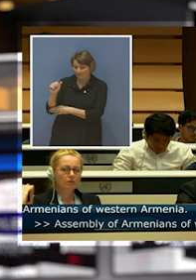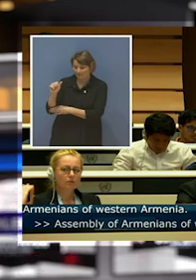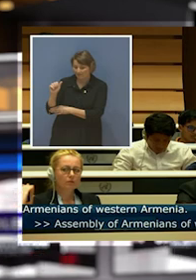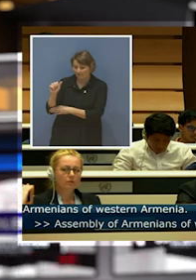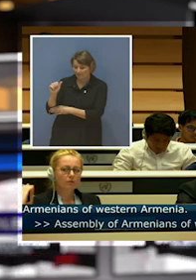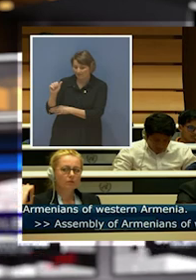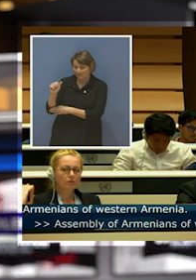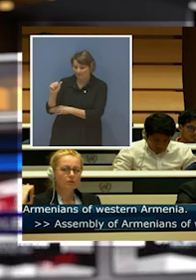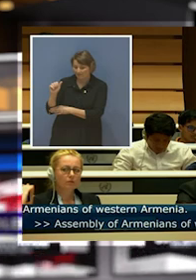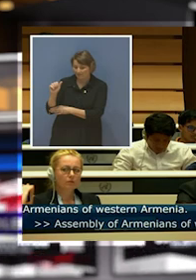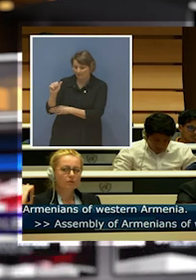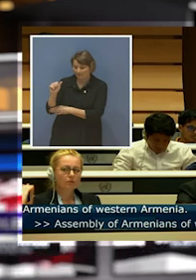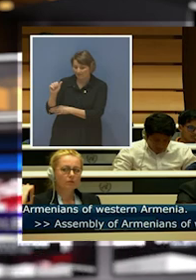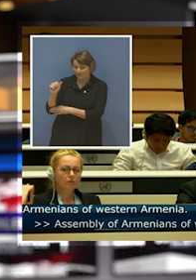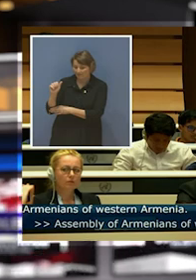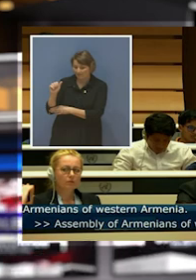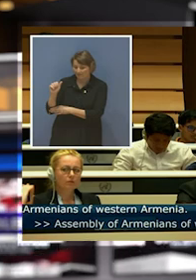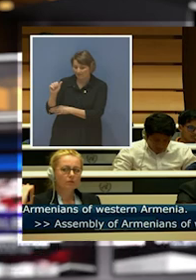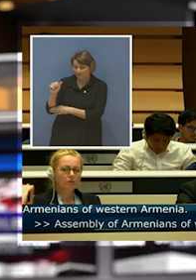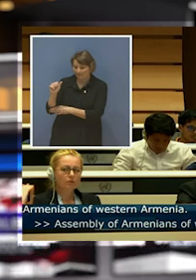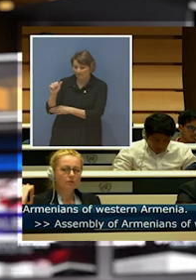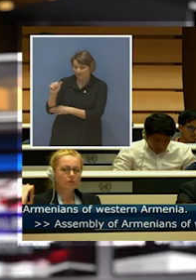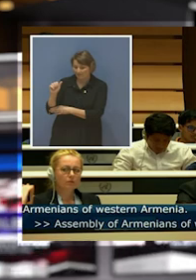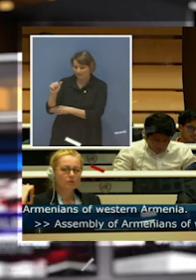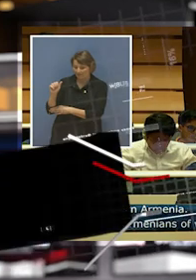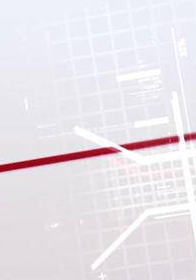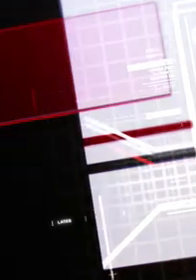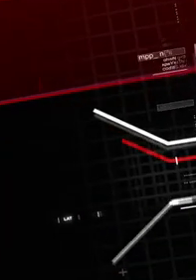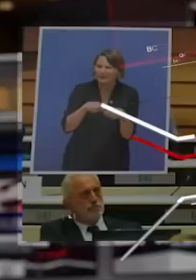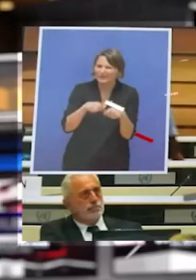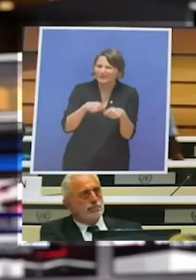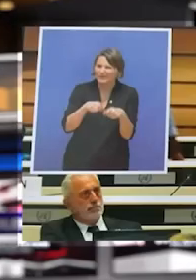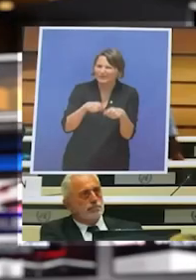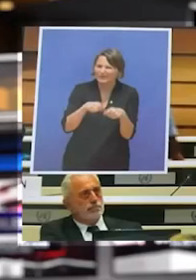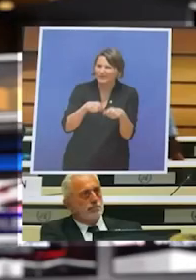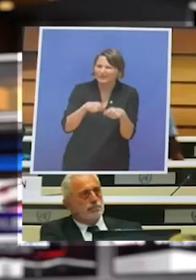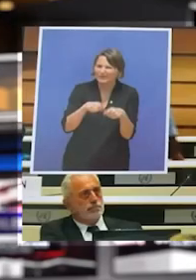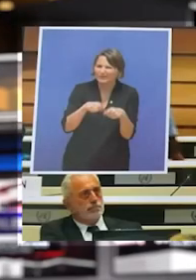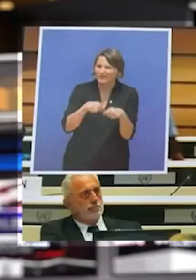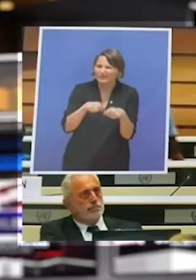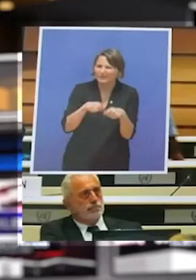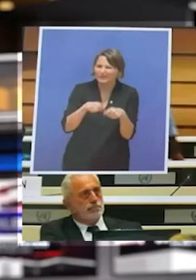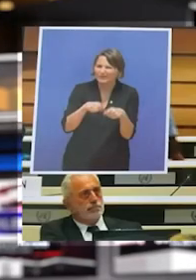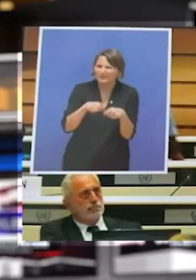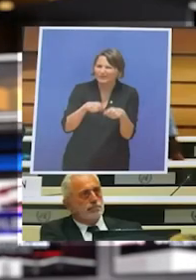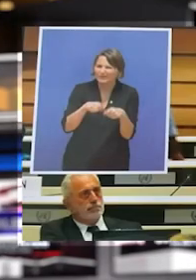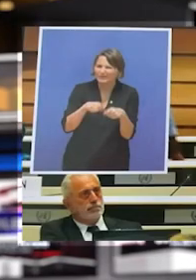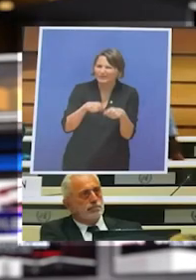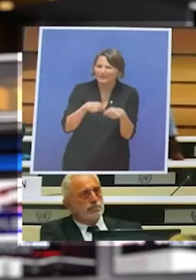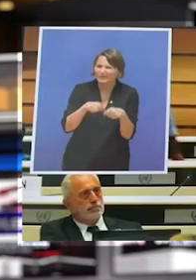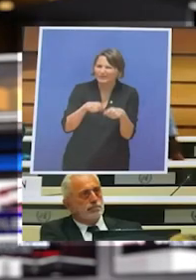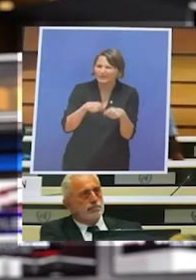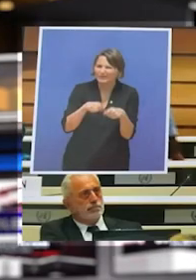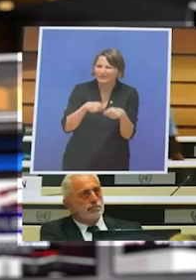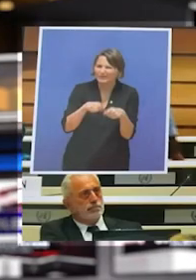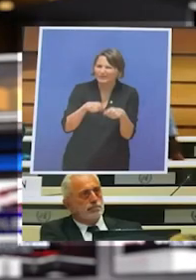Armenak Abrahamyan, Batı Ermenistan Ulusal Konseyi Başkanı. Yerli Halkların Hakları Uzmanlık